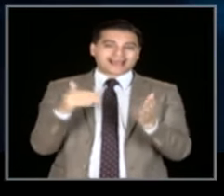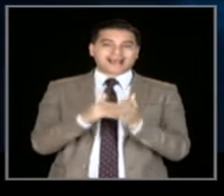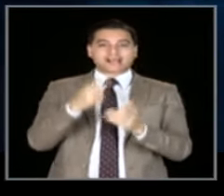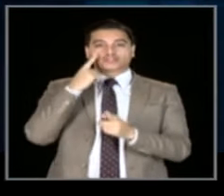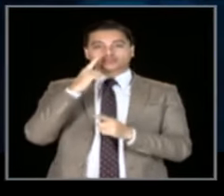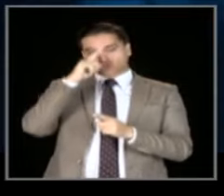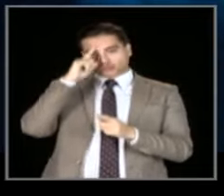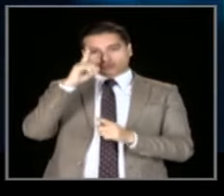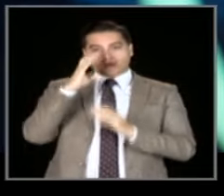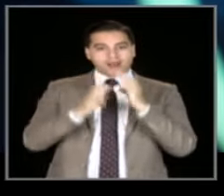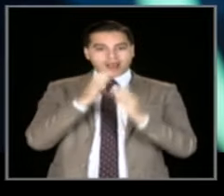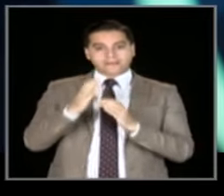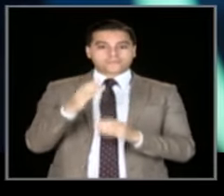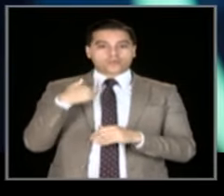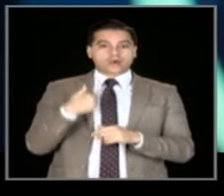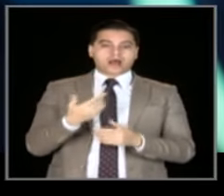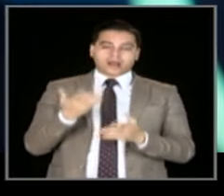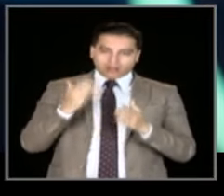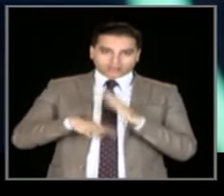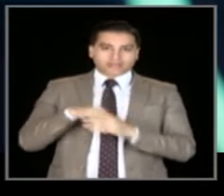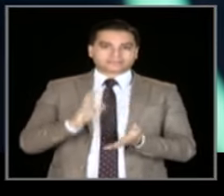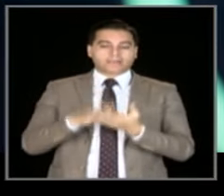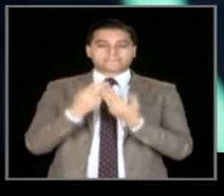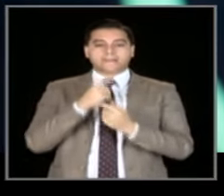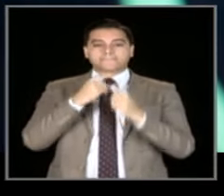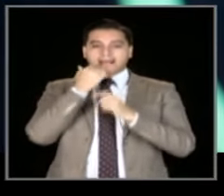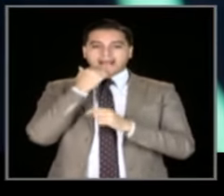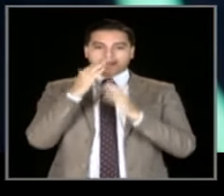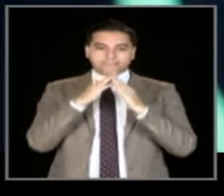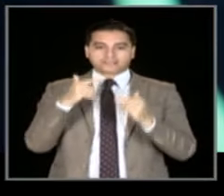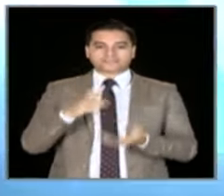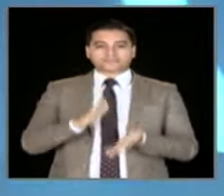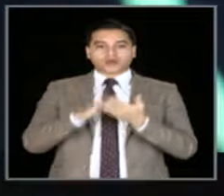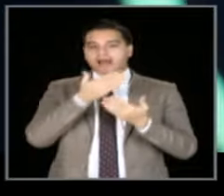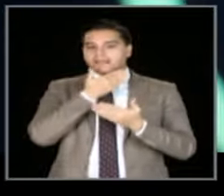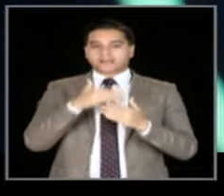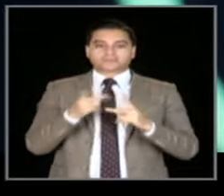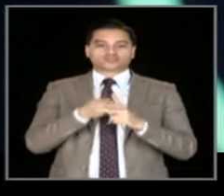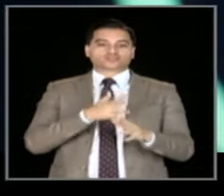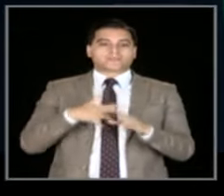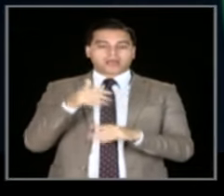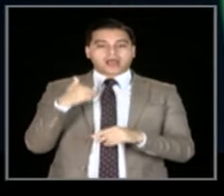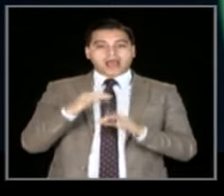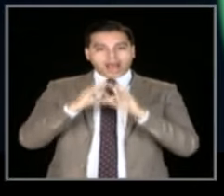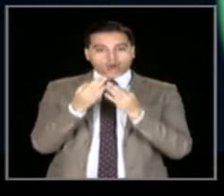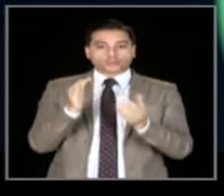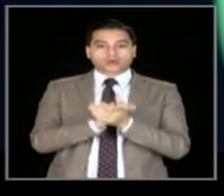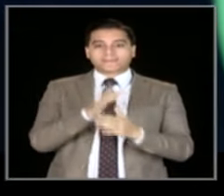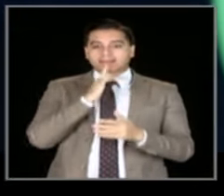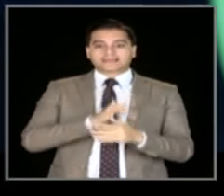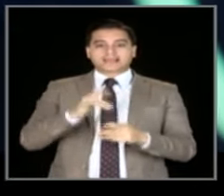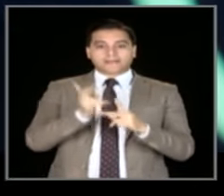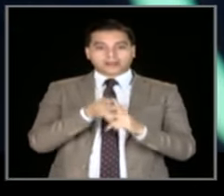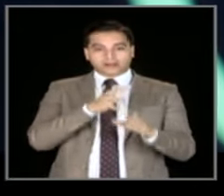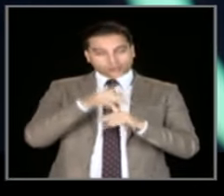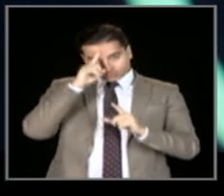كتيرة في الماتشات اللي فاتت، وإن شاء الله نقدر نساهم مع البنك الأهلي المصري في تنمية الخدمات المجتمعية. أهلي وأصحابي دايماً بيدعموني وهم مبسوطين إن إحنا وصلنا